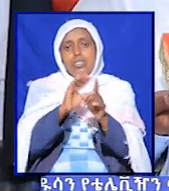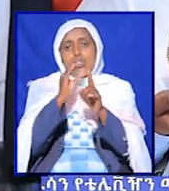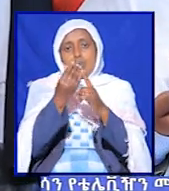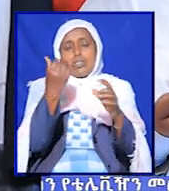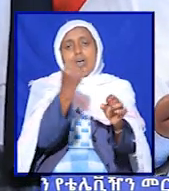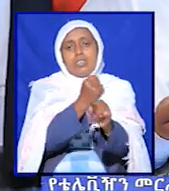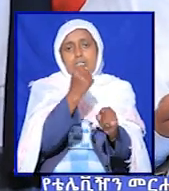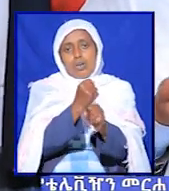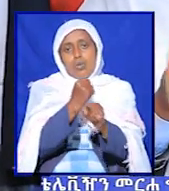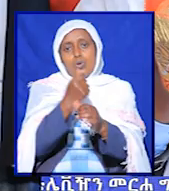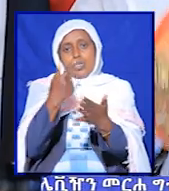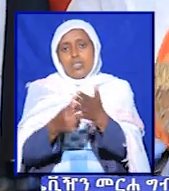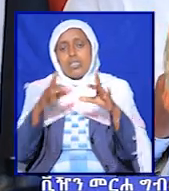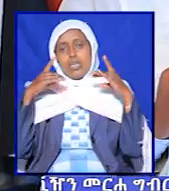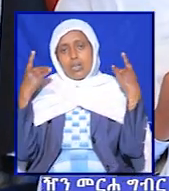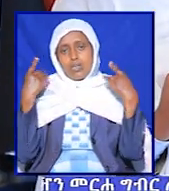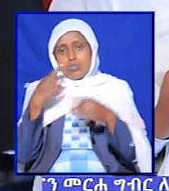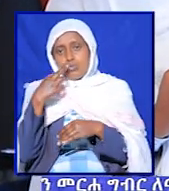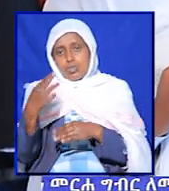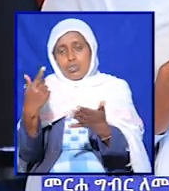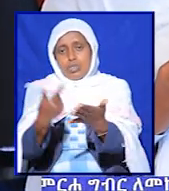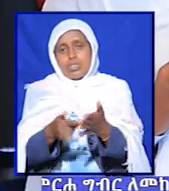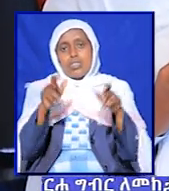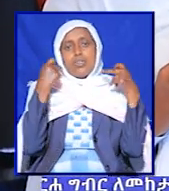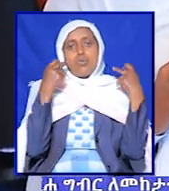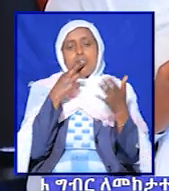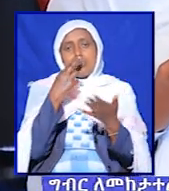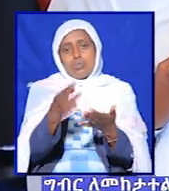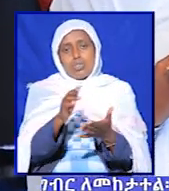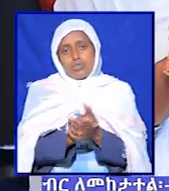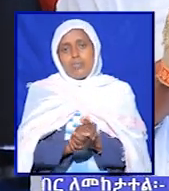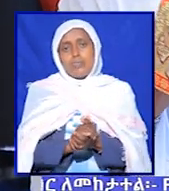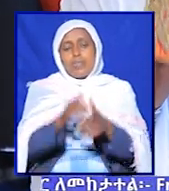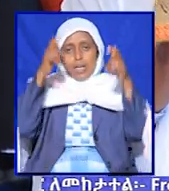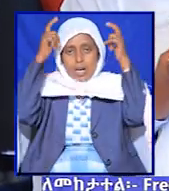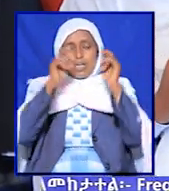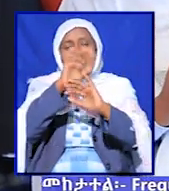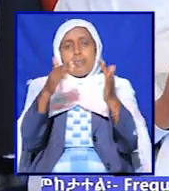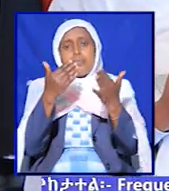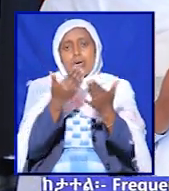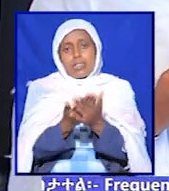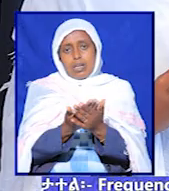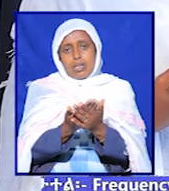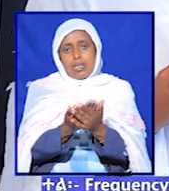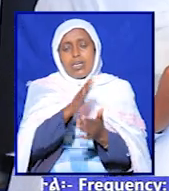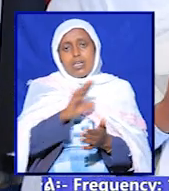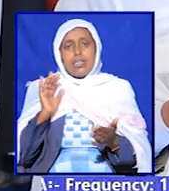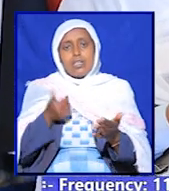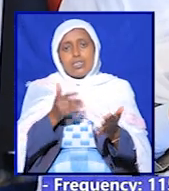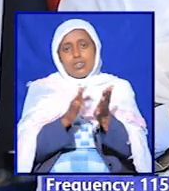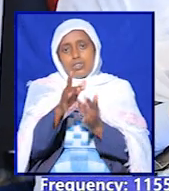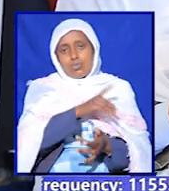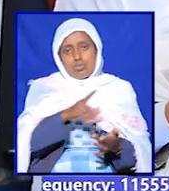መልኩ ይሰራሉ። እነዚህ የካህናቶቹ ናቸው፣ እነዚህ የዲያቆናቱ ናቸው። አክሊል በአጠቃላይ ጌታችን